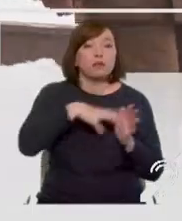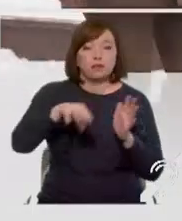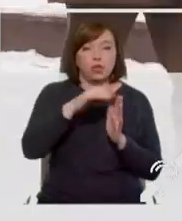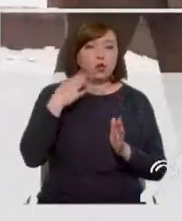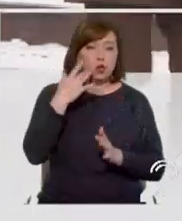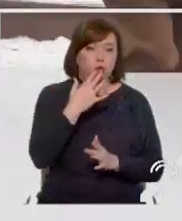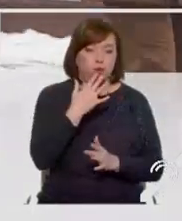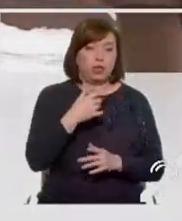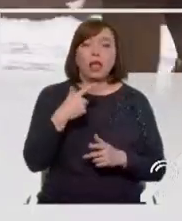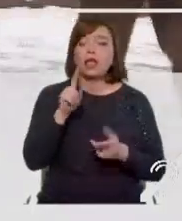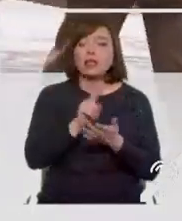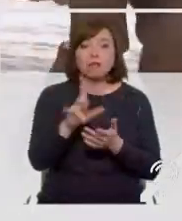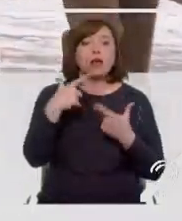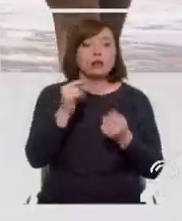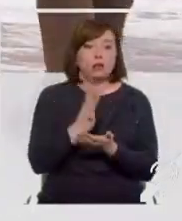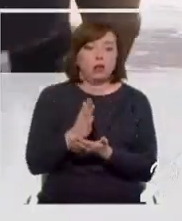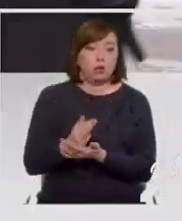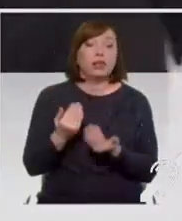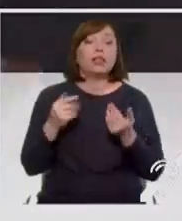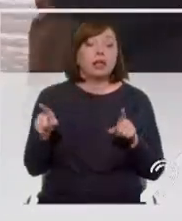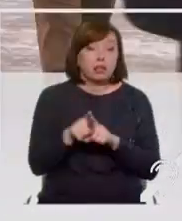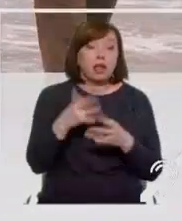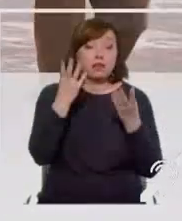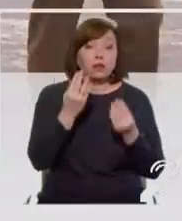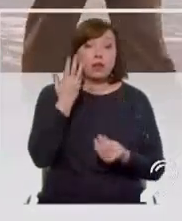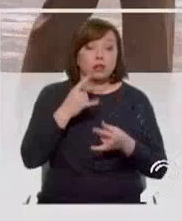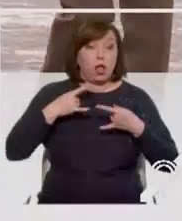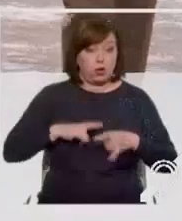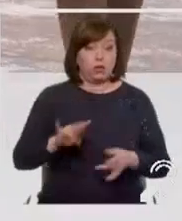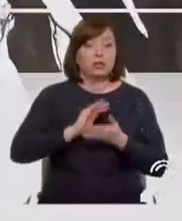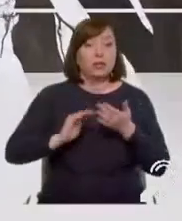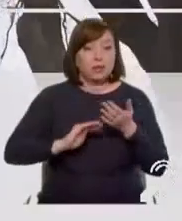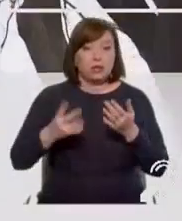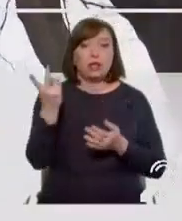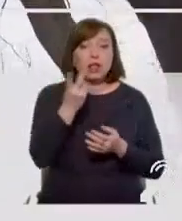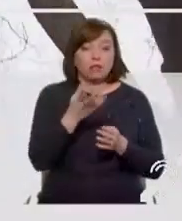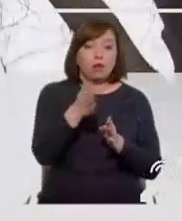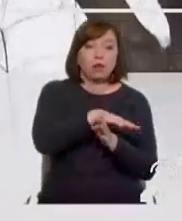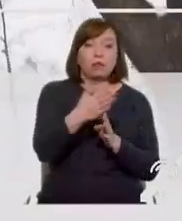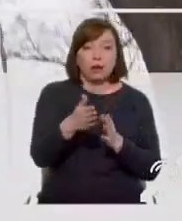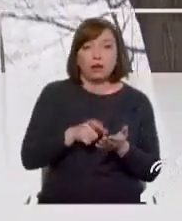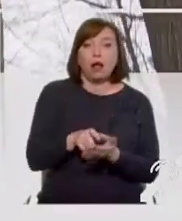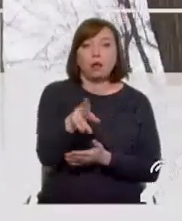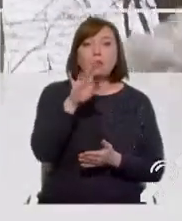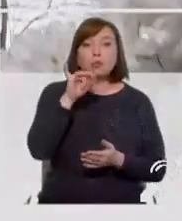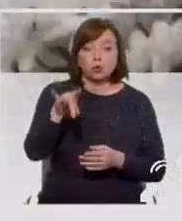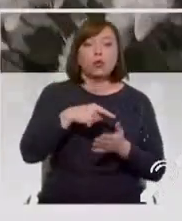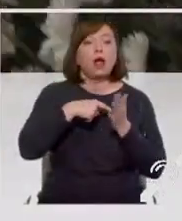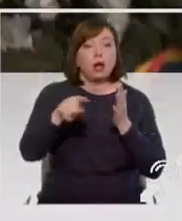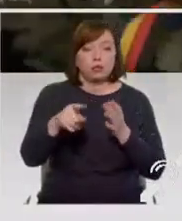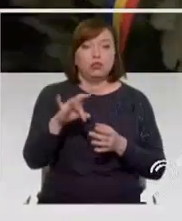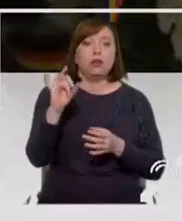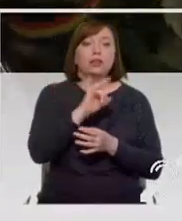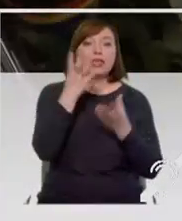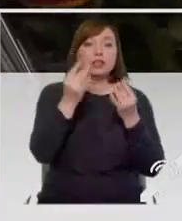românii, indiferent unde s-ar afla. Astfel, în ziua când s-a născut scriitorul, pe ambele maluri ale Prutului, este celebrată și